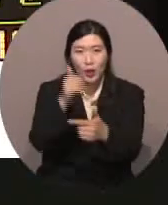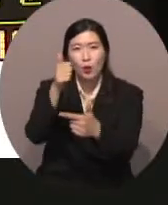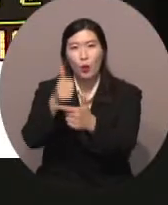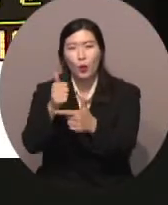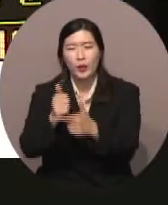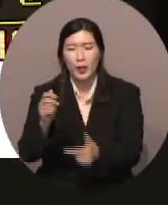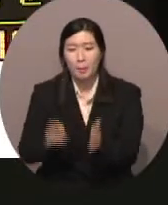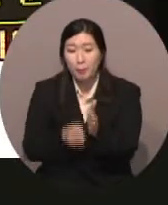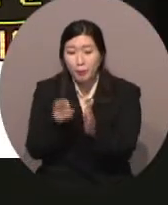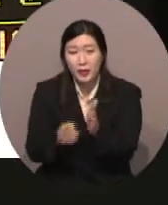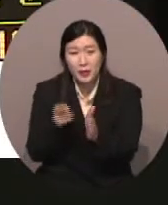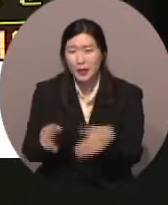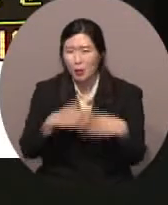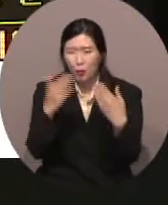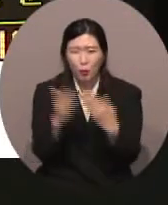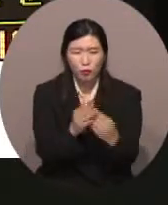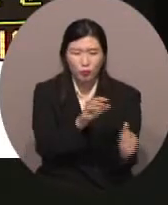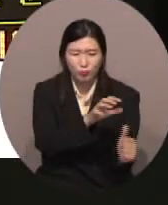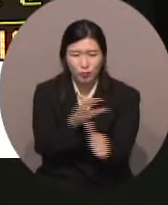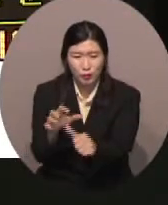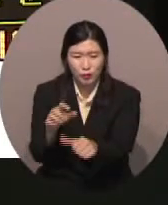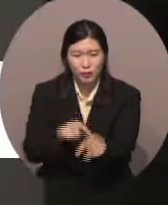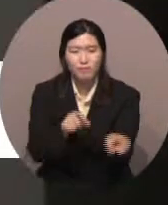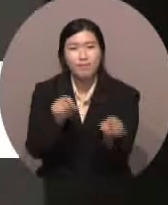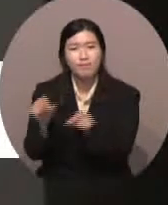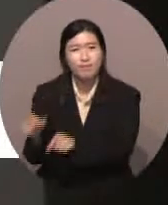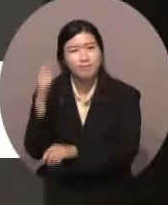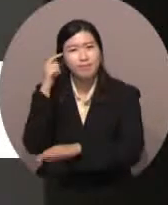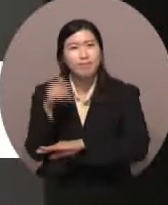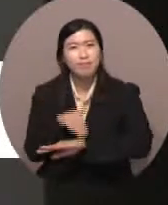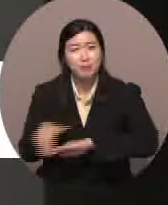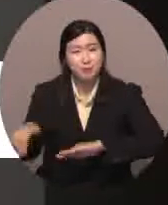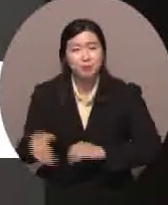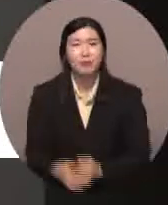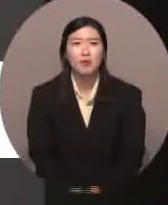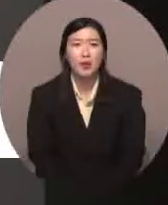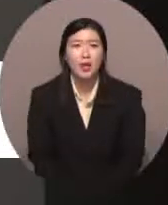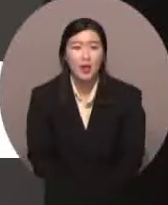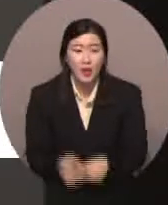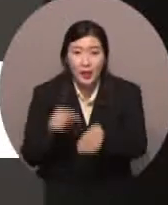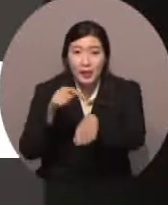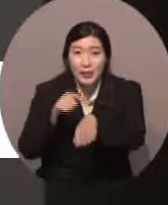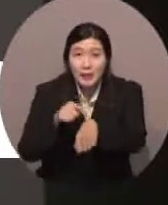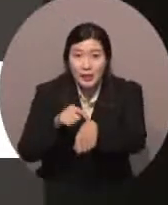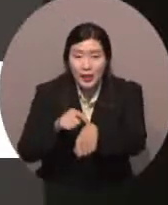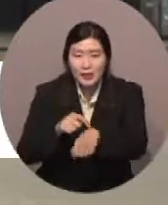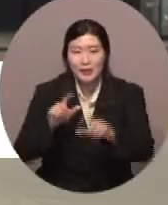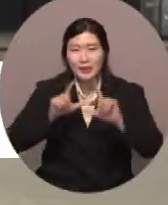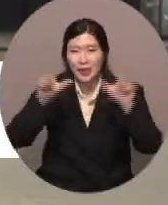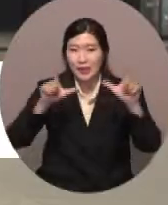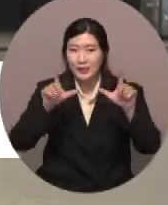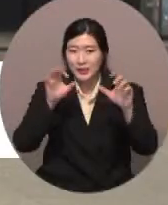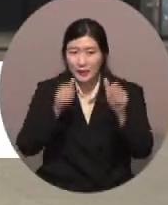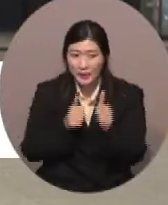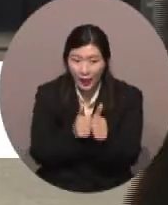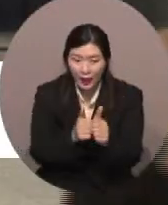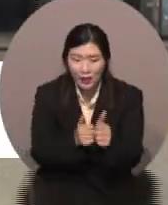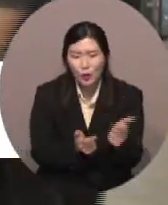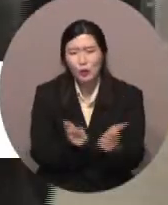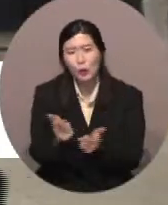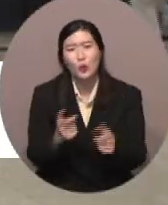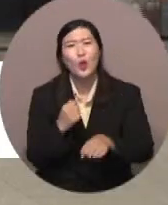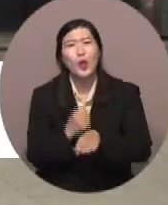노선에 운행을 지원하거나 중단합니다 열차 운행 시간은 기상 상황에 따라 변경 될 예정이라